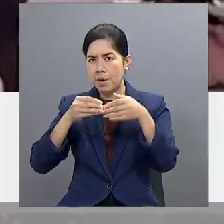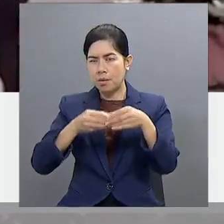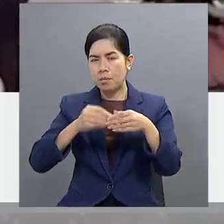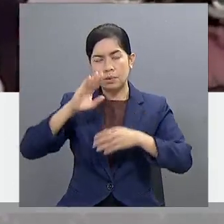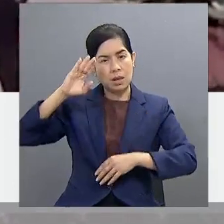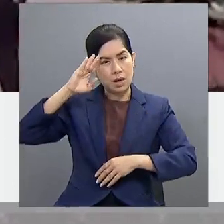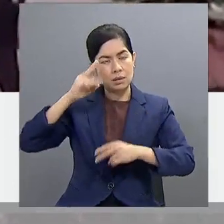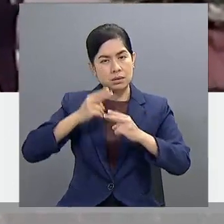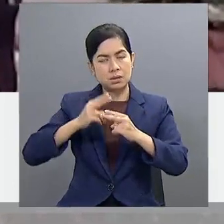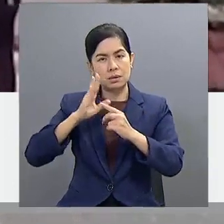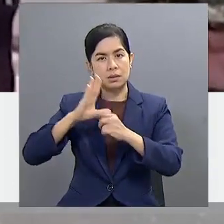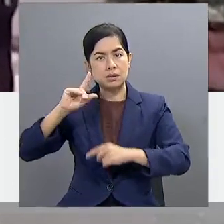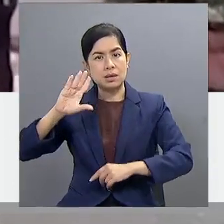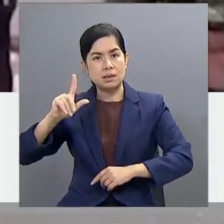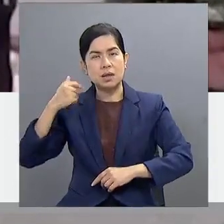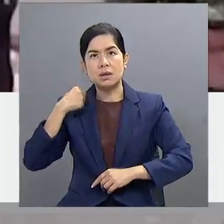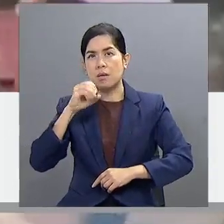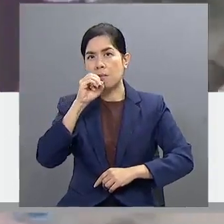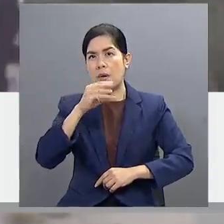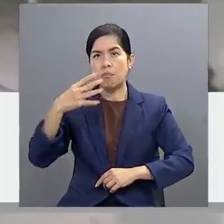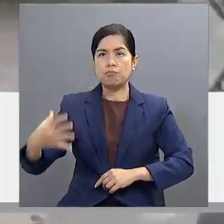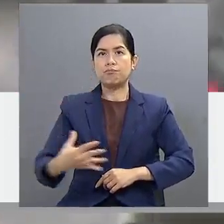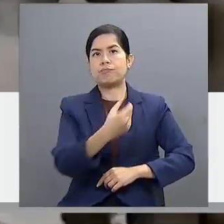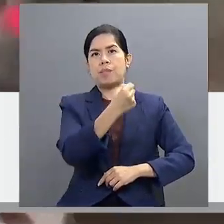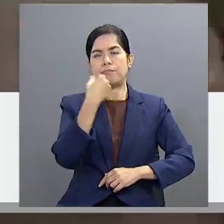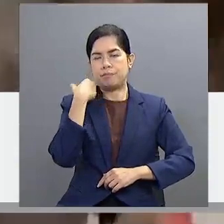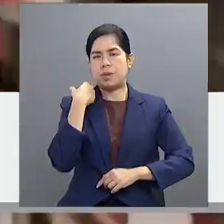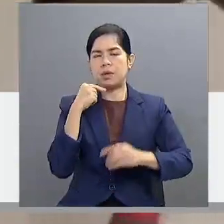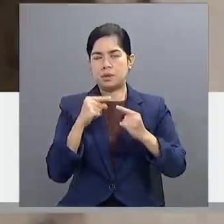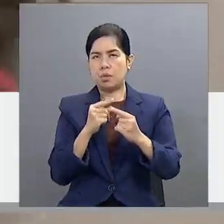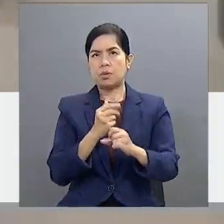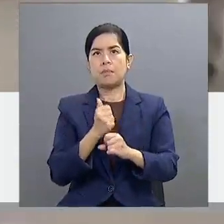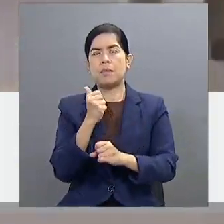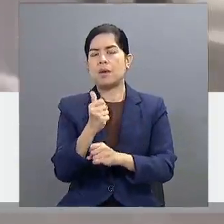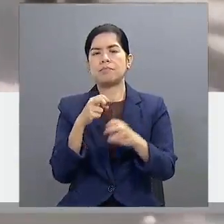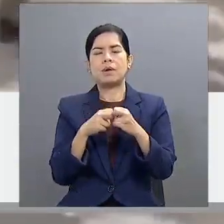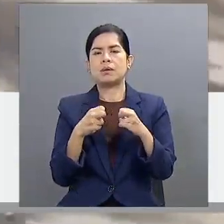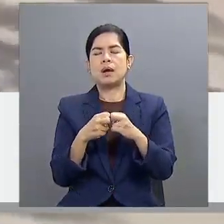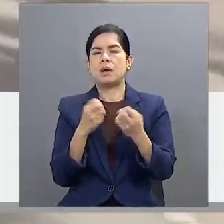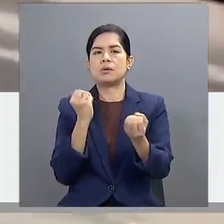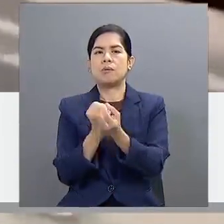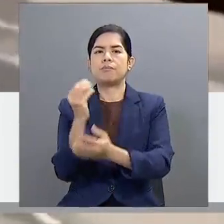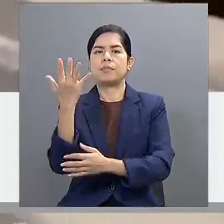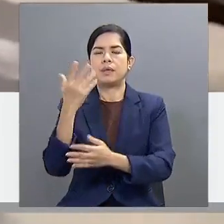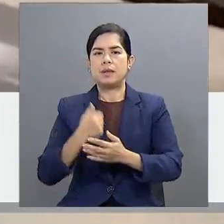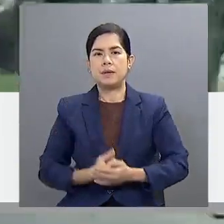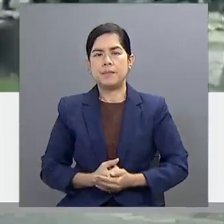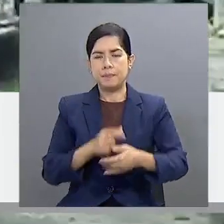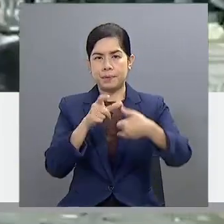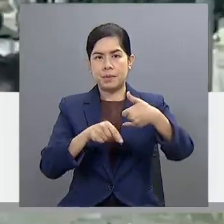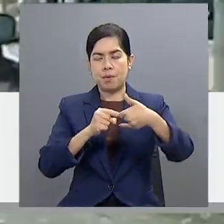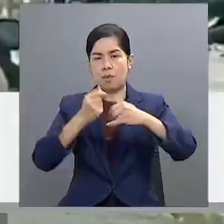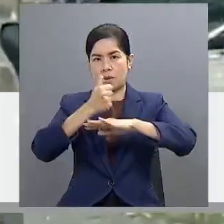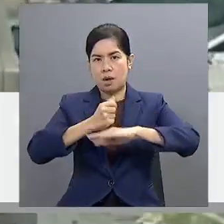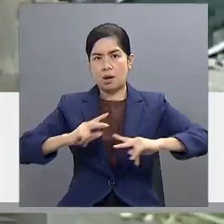ารถยึดเมืองนี้ได้โดยไม่มีความสูญเสียเกิดขึ้นสอดคล้องกับข้อมูลของรัฐมนตรีกลาโหมของรัสเซีย